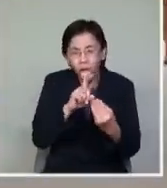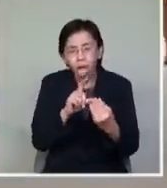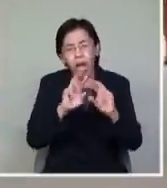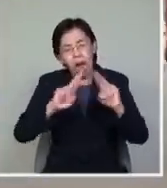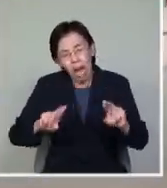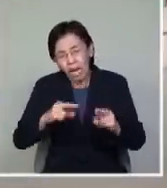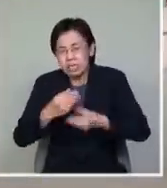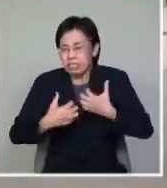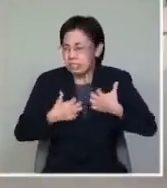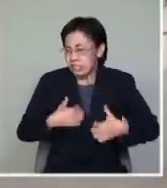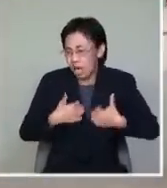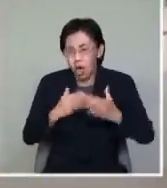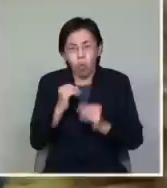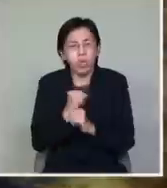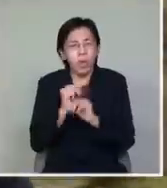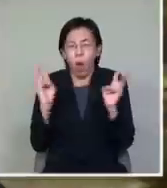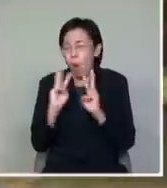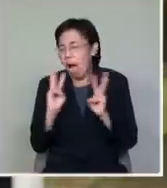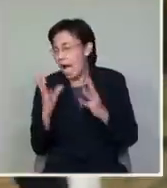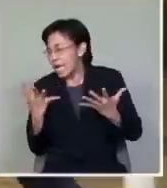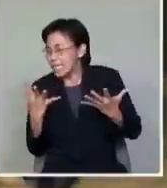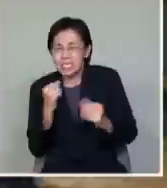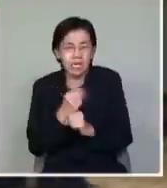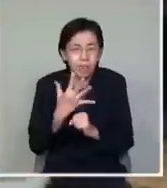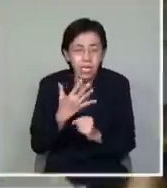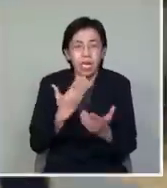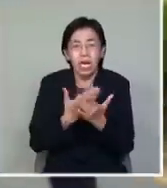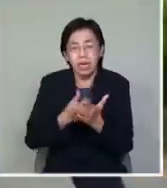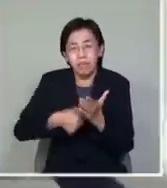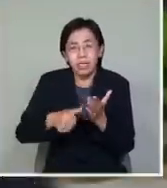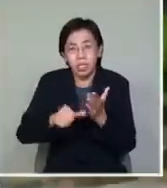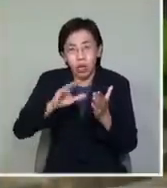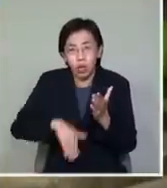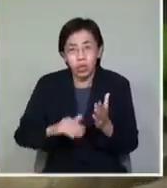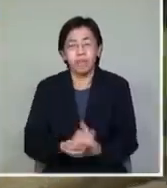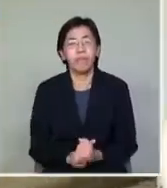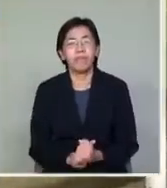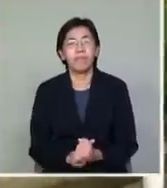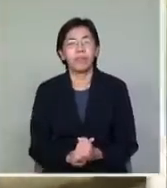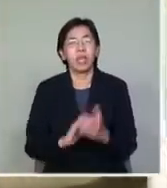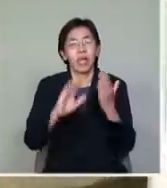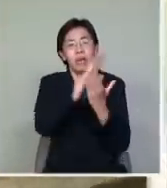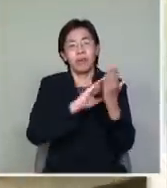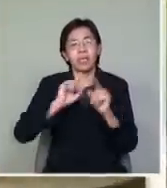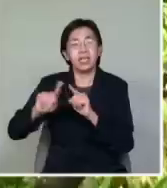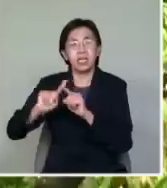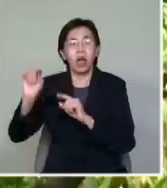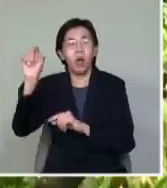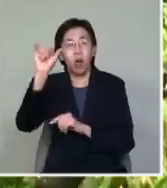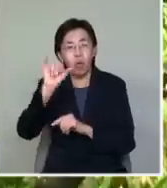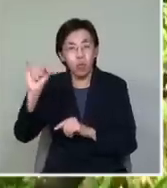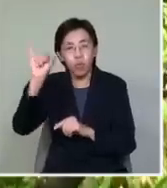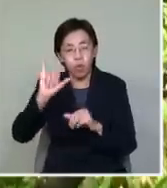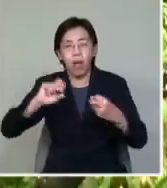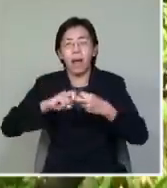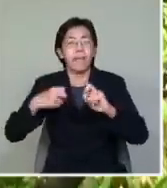มาตรการช่วยเหลือผู้ตกงานที่เพิ่มสูงขึ้นและการลดภาษีสำหรับธุรกิจต่างๆด้วยขณะที่หลายประเทศในแถบยุโรปก็กระทบหนักเ